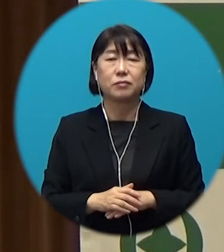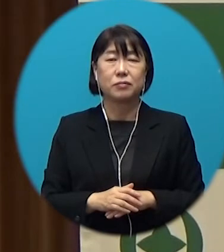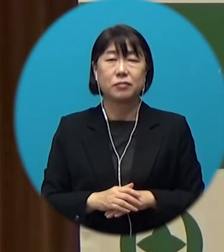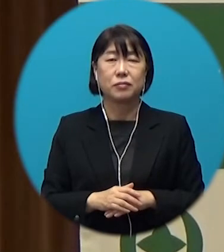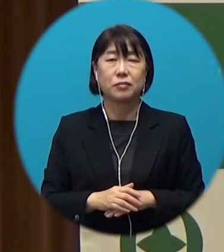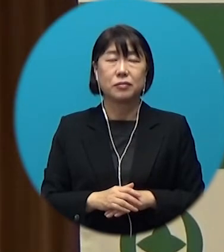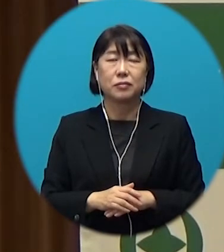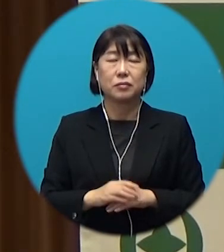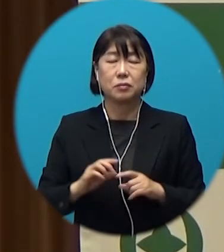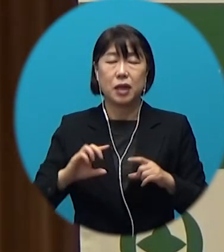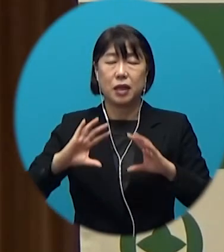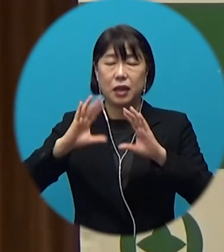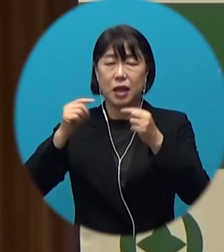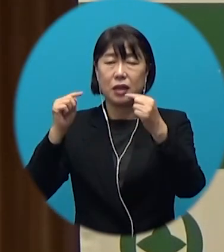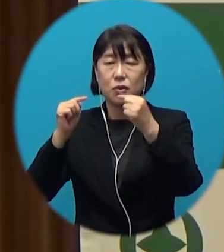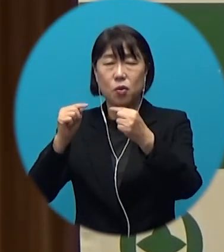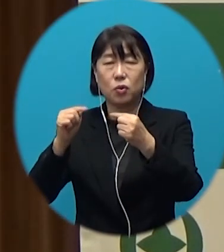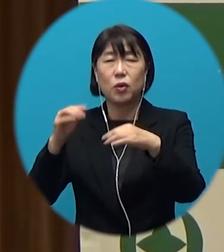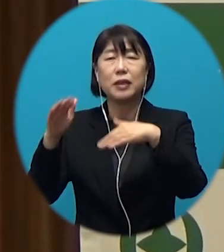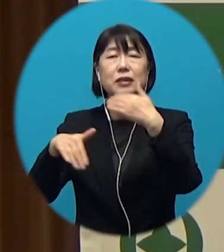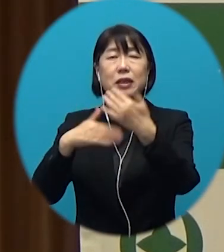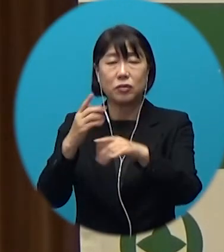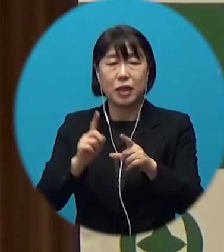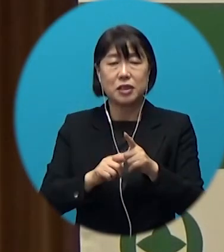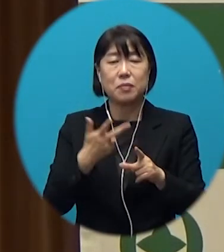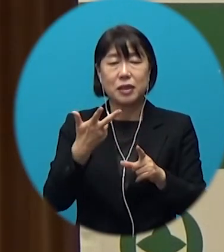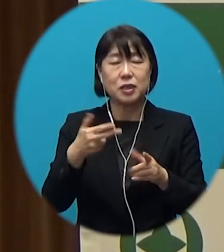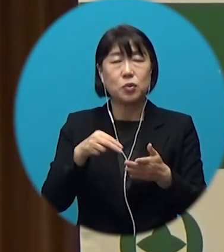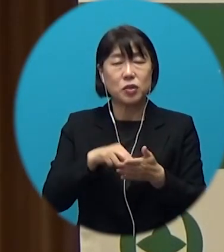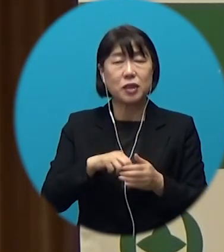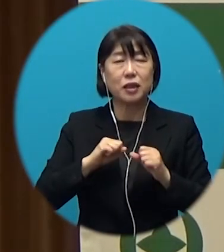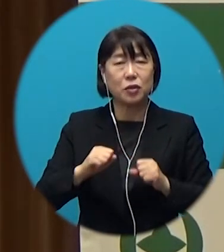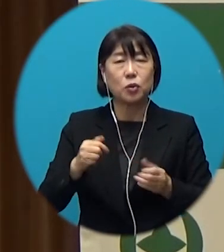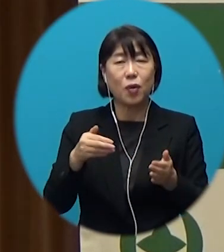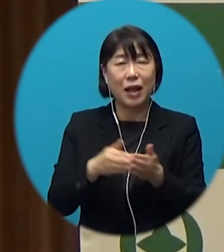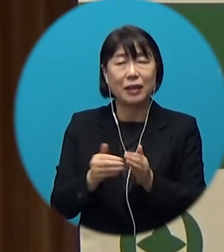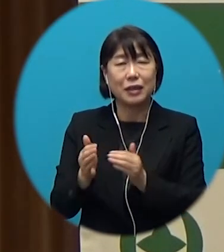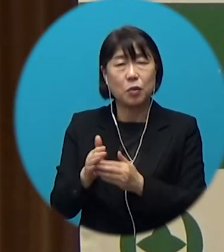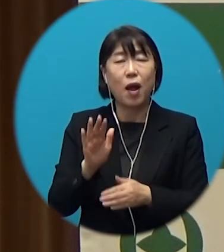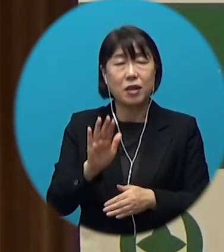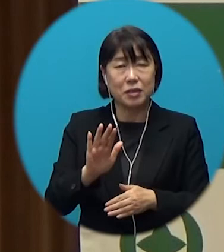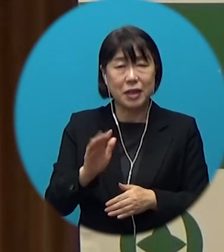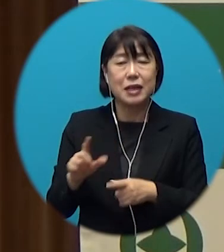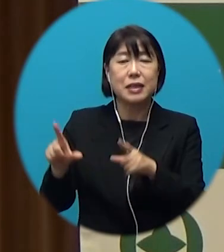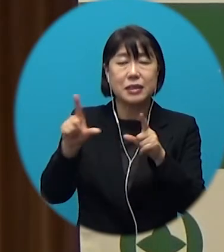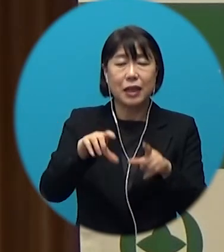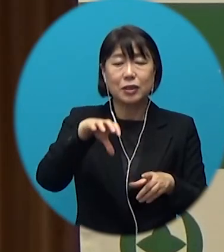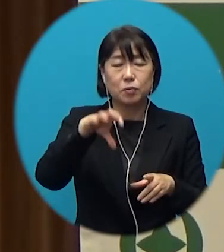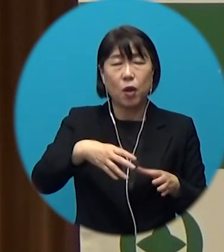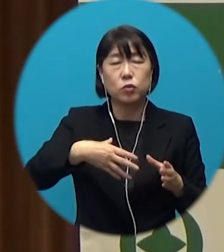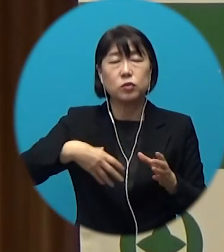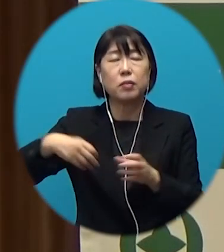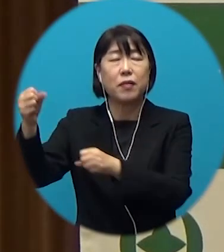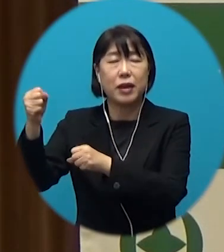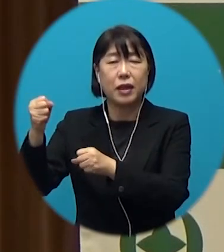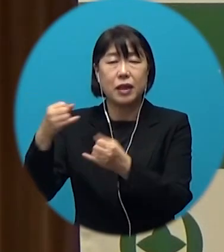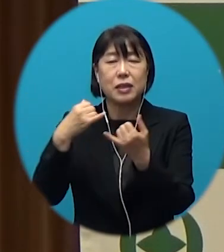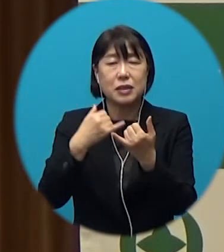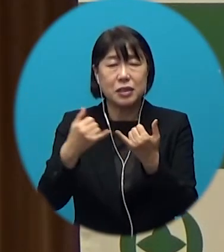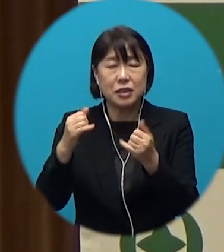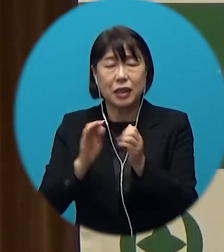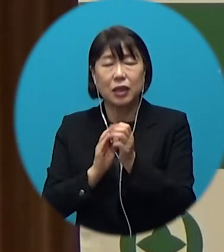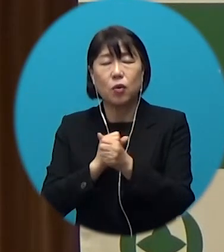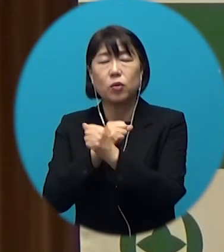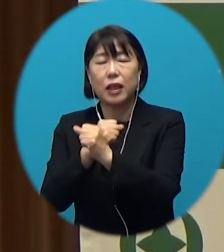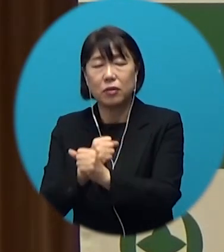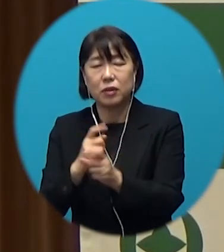ですので、まあ、しばしとしてできることの限りがもちろんありますけれども、あの、まあ、生活が奪われてですね、まあ、親類などを頼られて、まあ、しばし